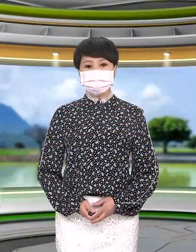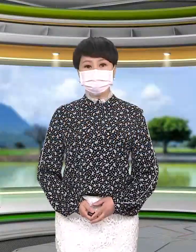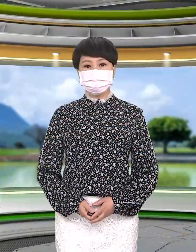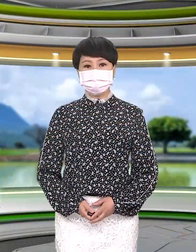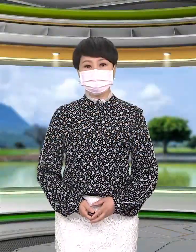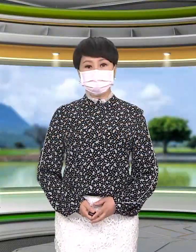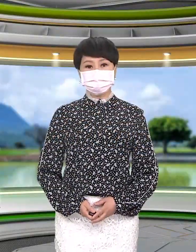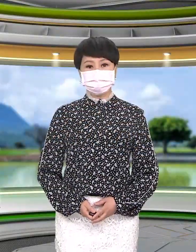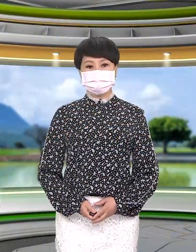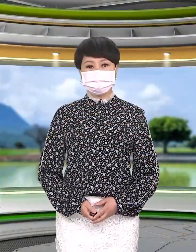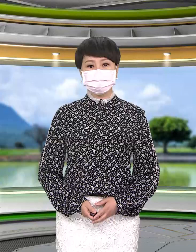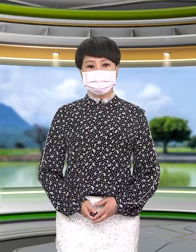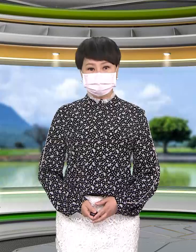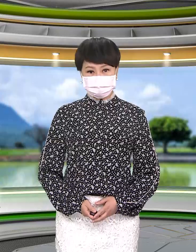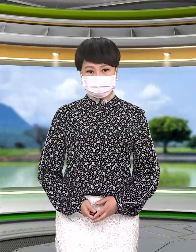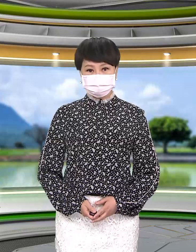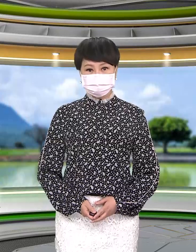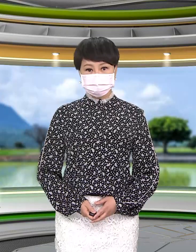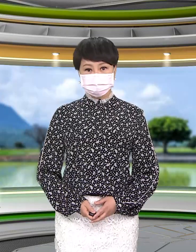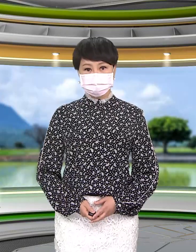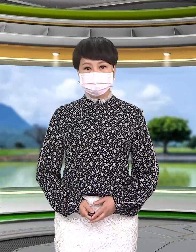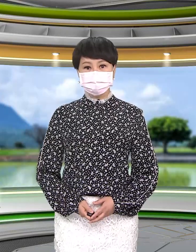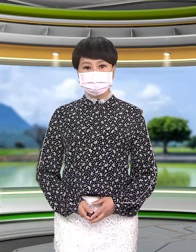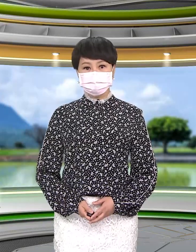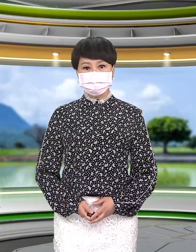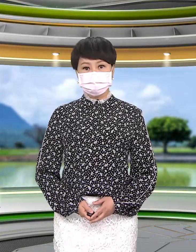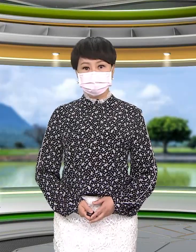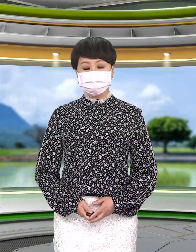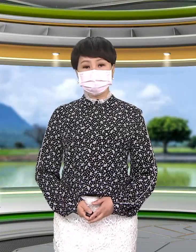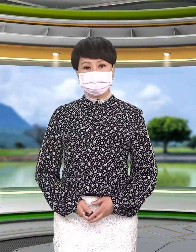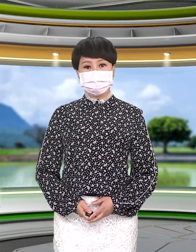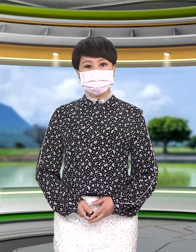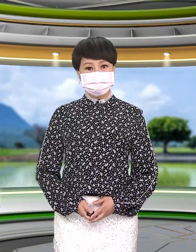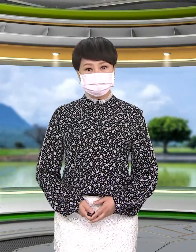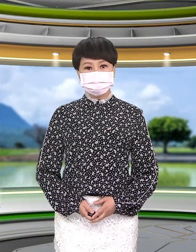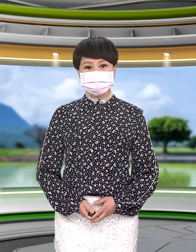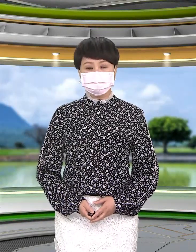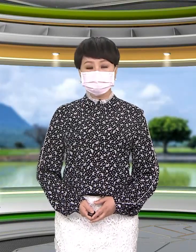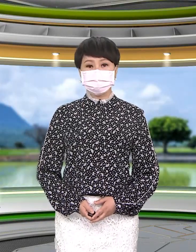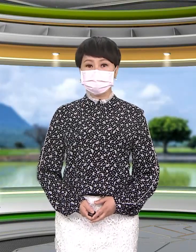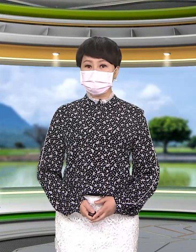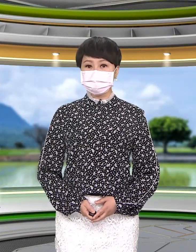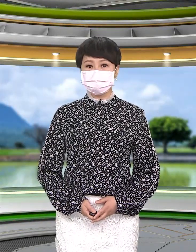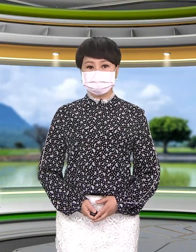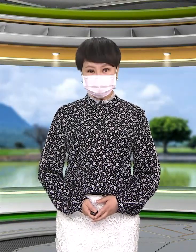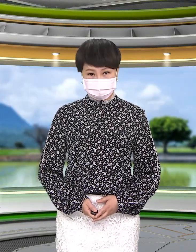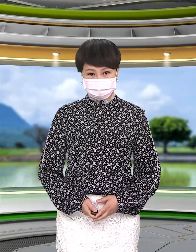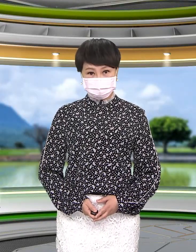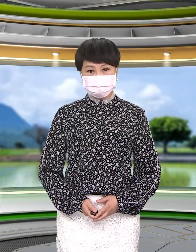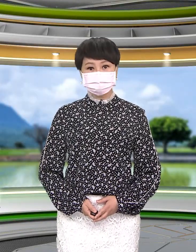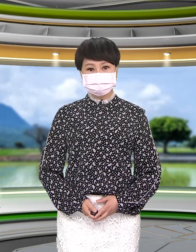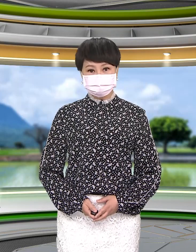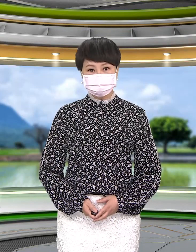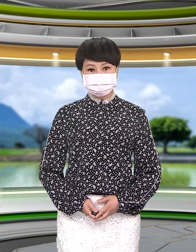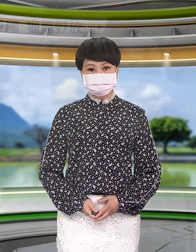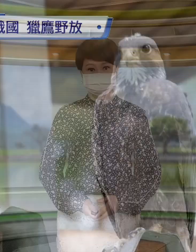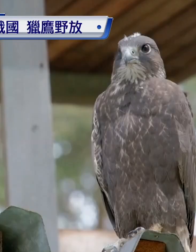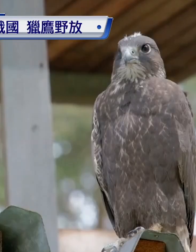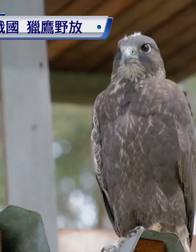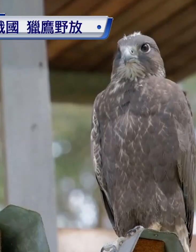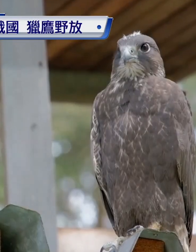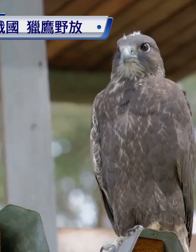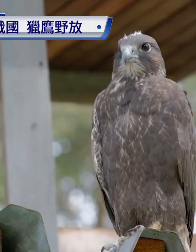感谢乡亲收看今仔日的公司台记台早起新闻，我是柯兴祖，祝您平安顺心，明仔早起9点咱再会。